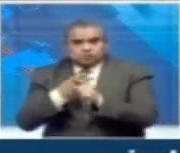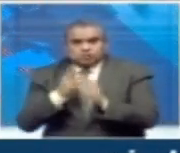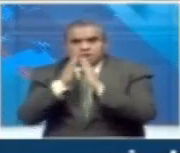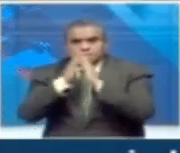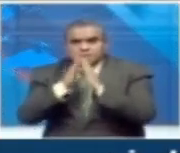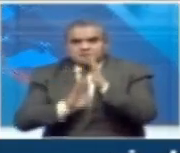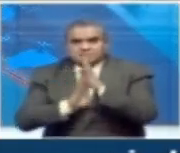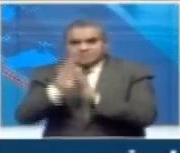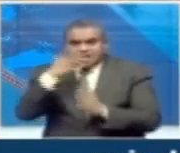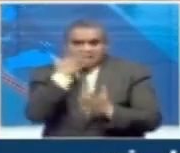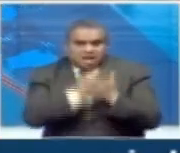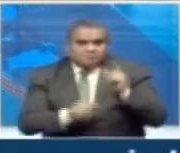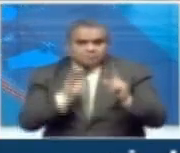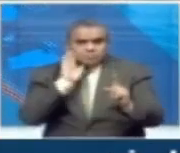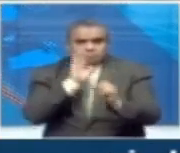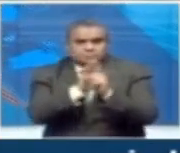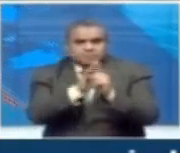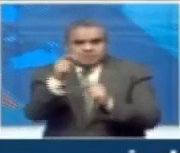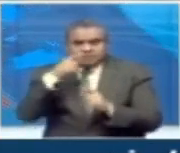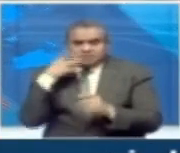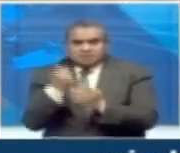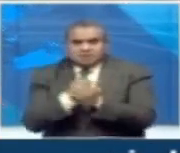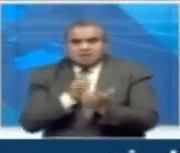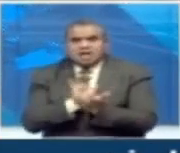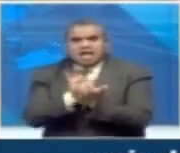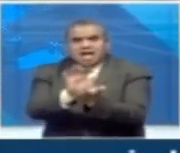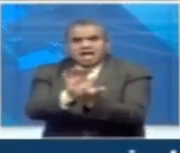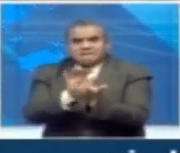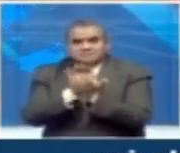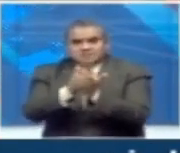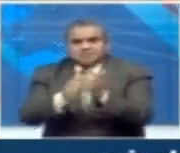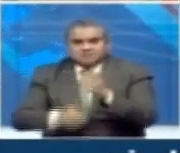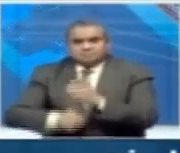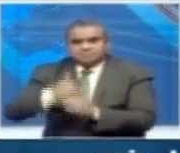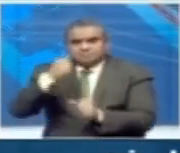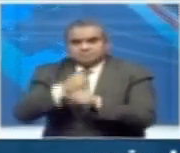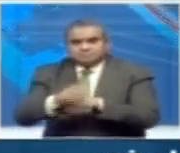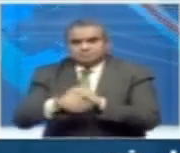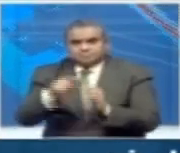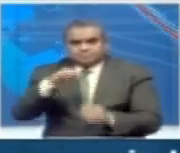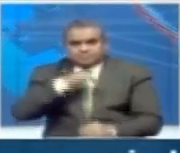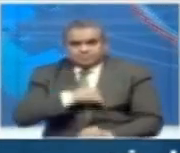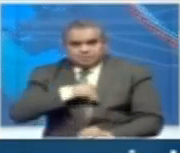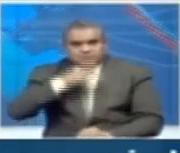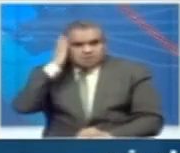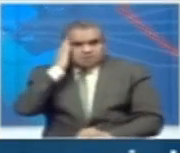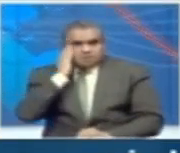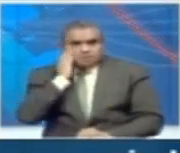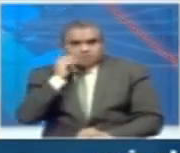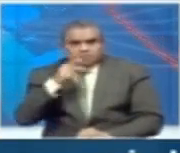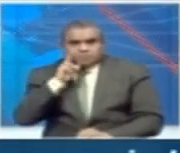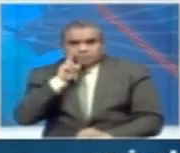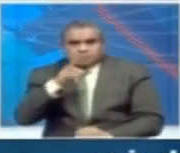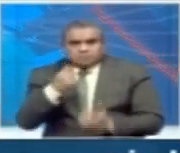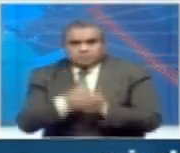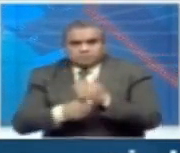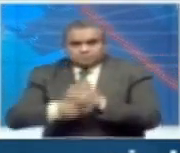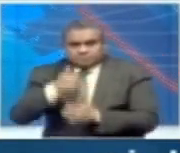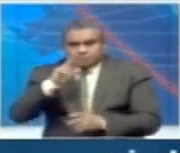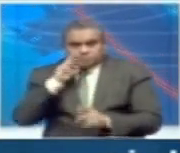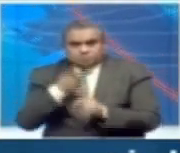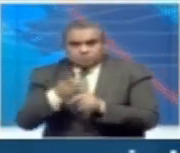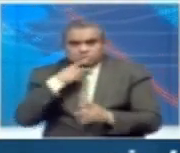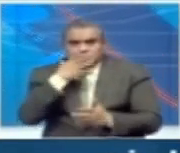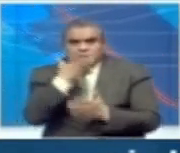بتعمل ايه لاولادنا، بيدوهم حافز وبيدوهم طاقه ايجابيه. انا شايفهم لقالق لان هم